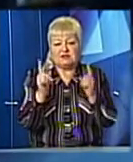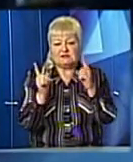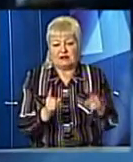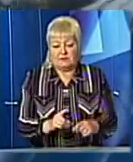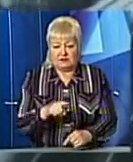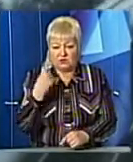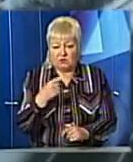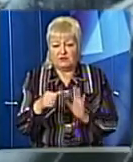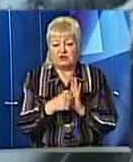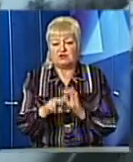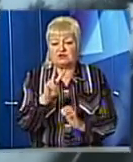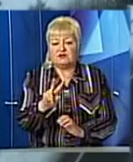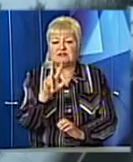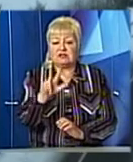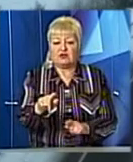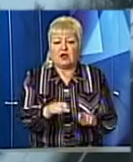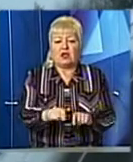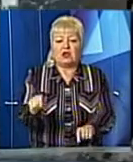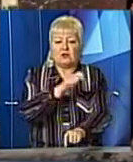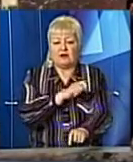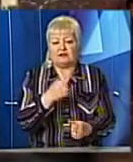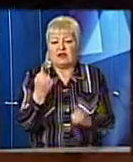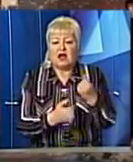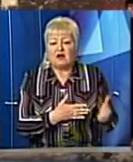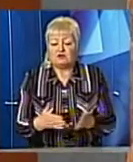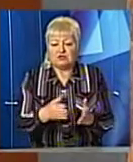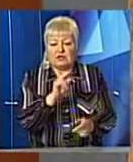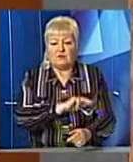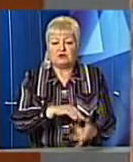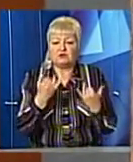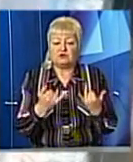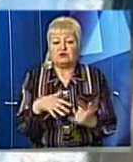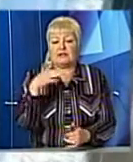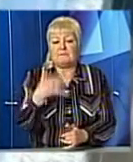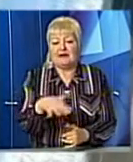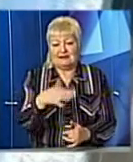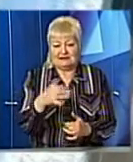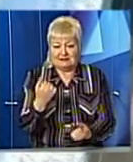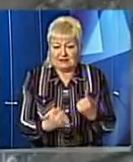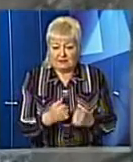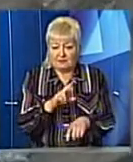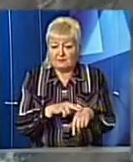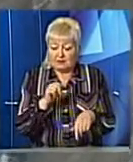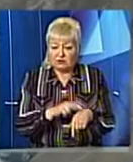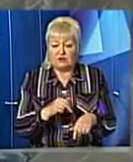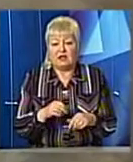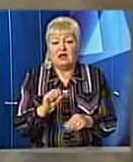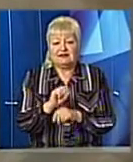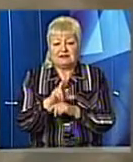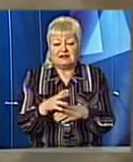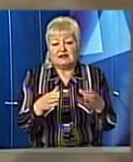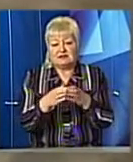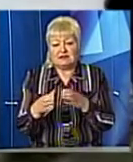На 623 кілометрах автошляхів працює сьогодні півсотні патрульних, 14 екіпажів і